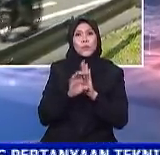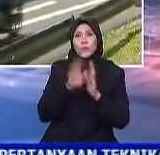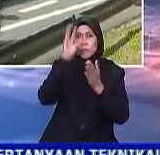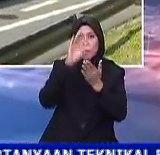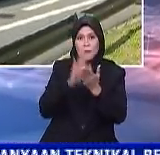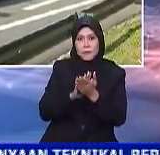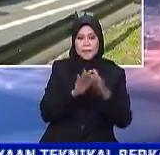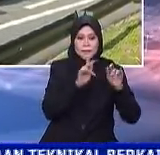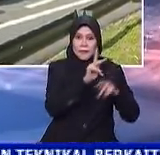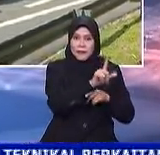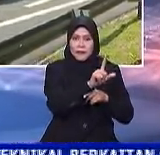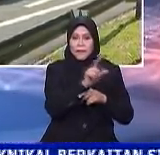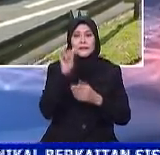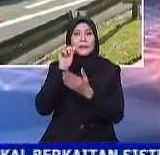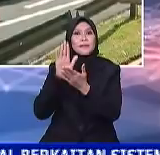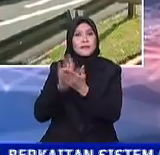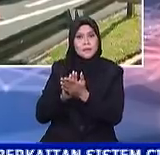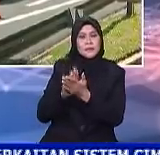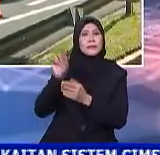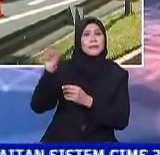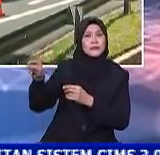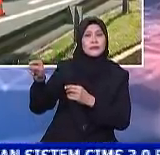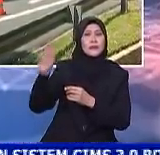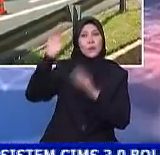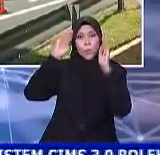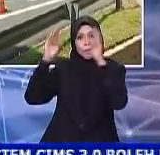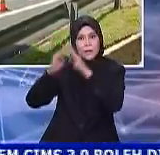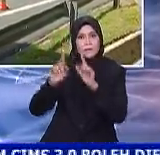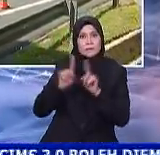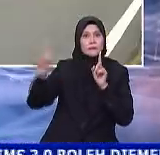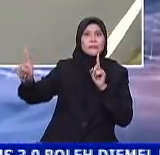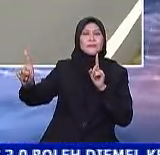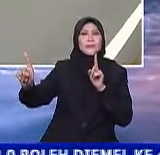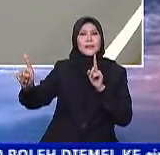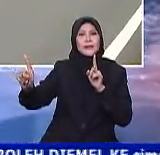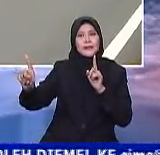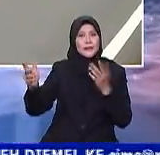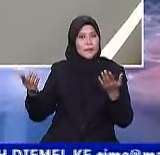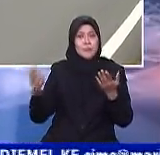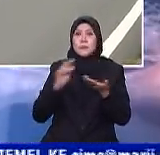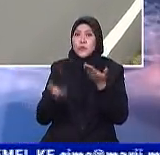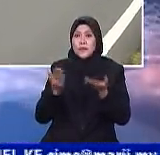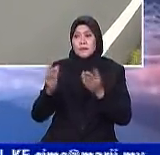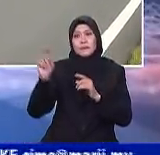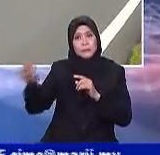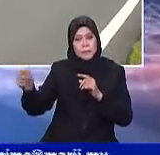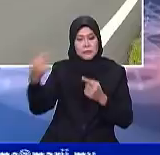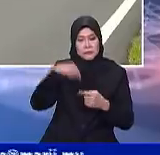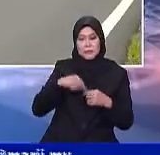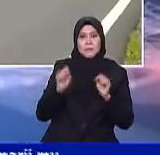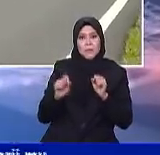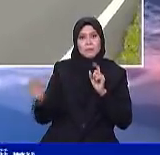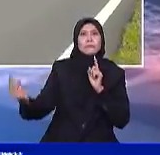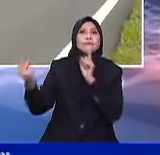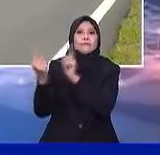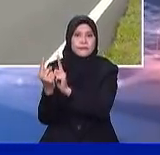ada di KL dan isteri berada di Kuantan, misal kata. Jadi salah satu pasangan tu boleh bergerak